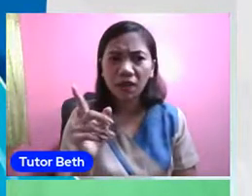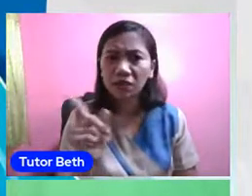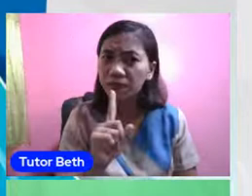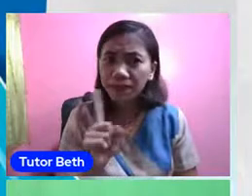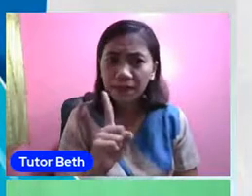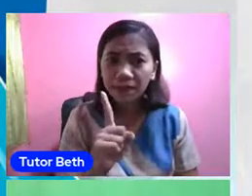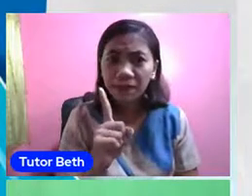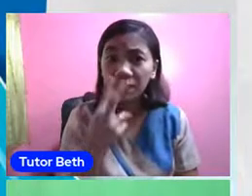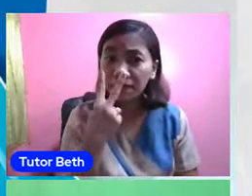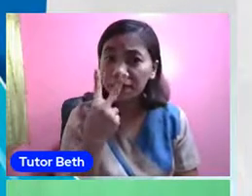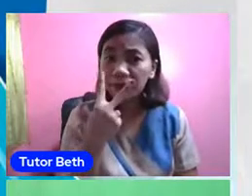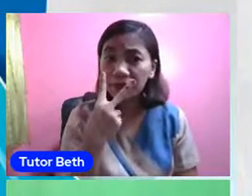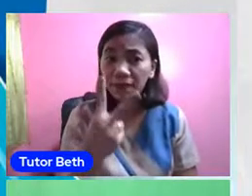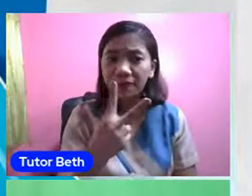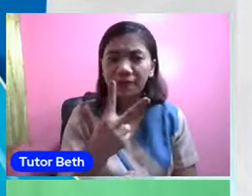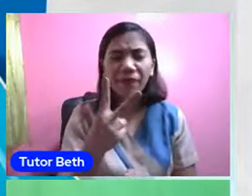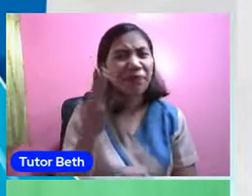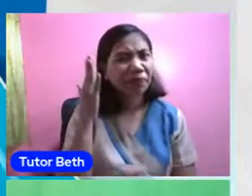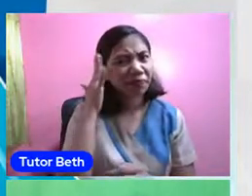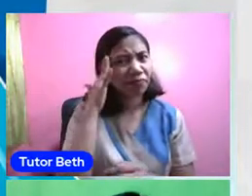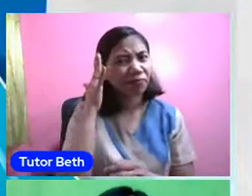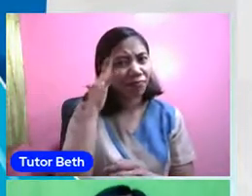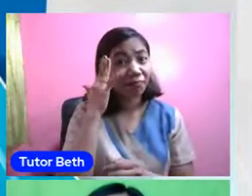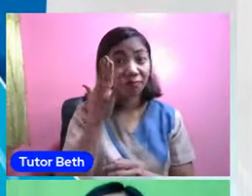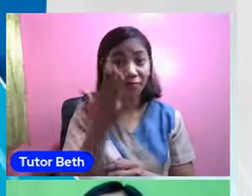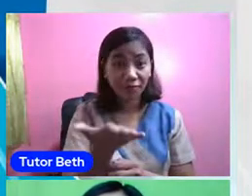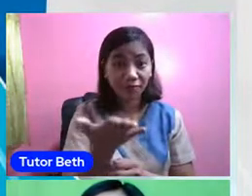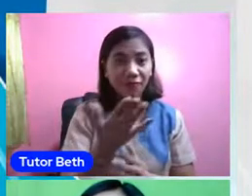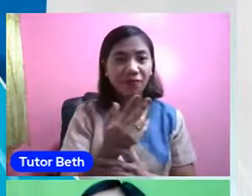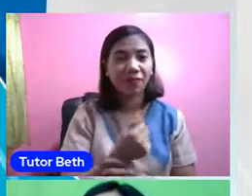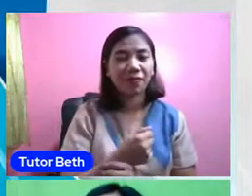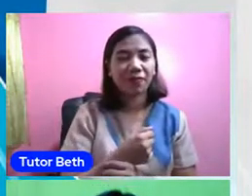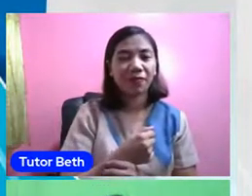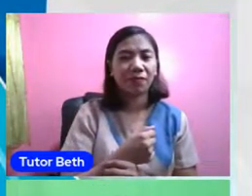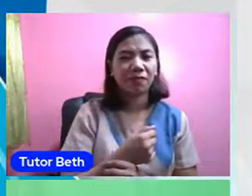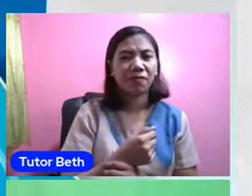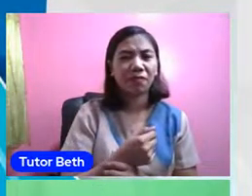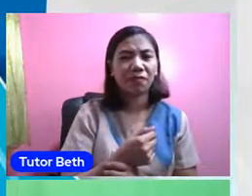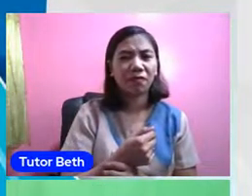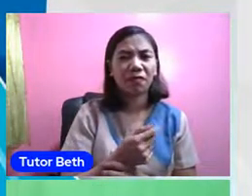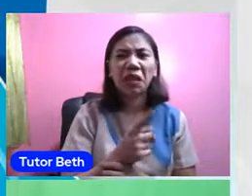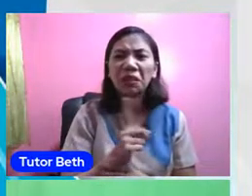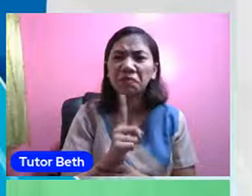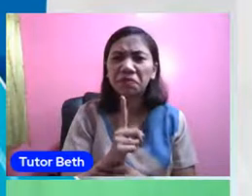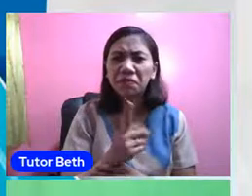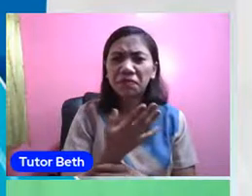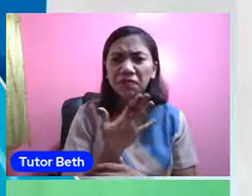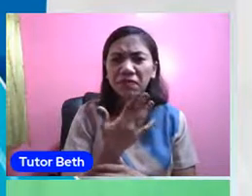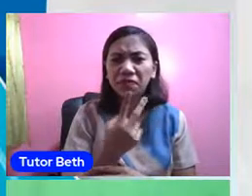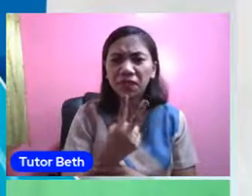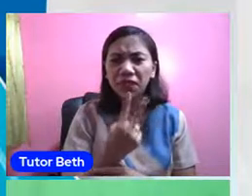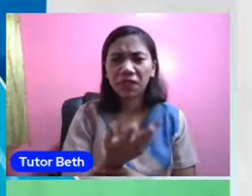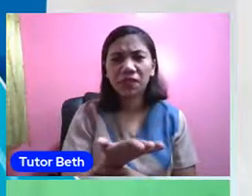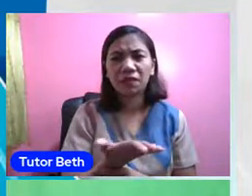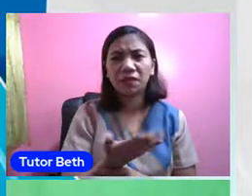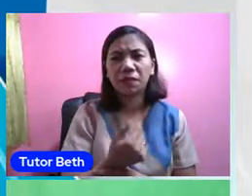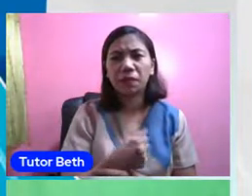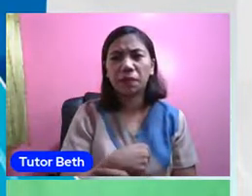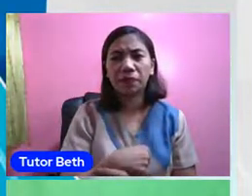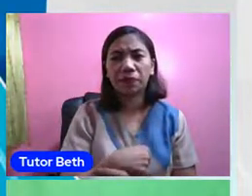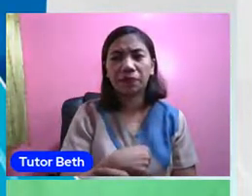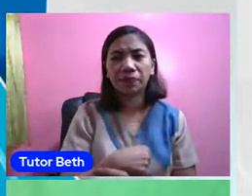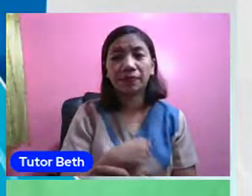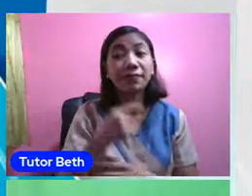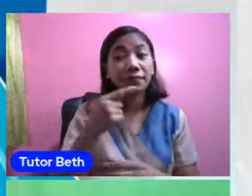Meron ba kayong clue sa nakikita nyo sa larawan natin? Ano kaya yan? Ano yung nakikita natin sa larawan? Okay.